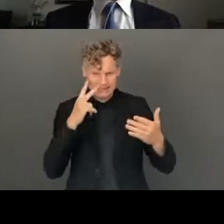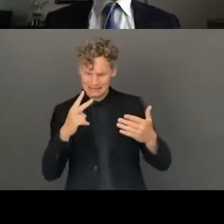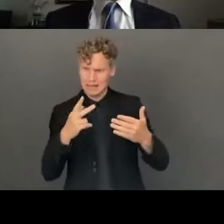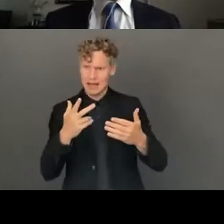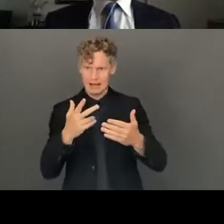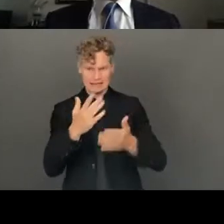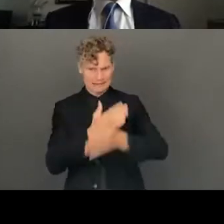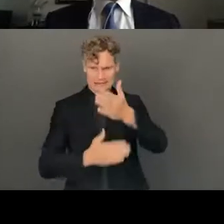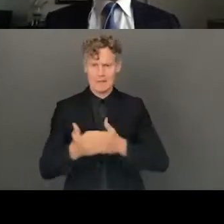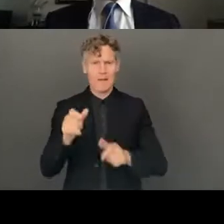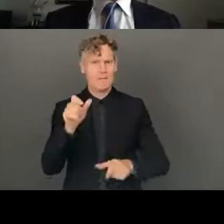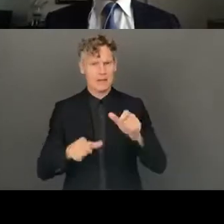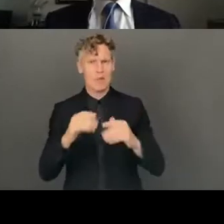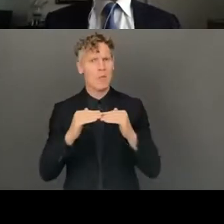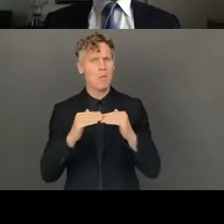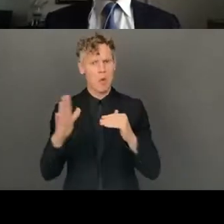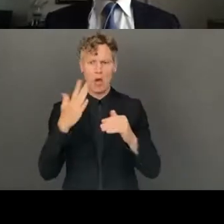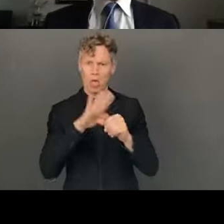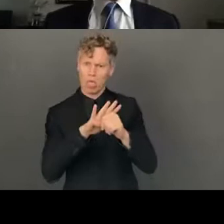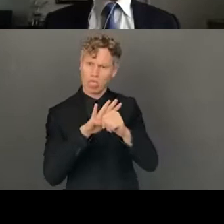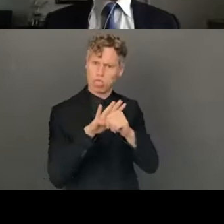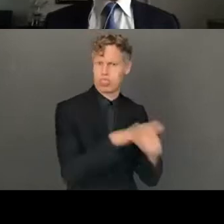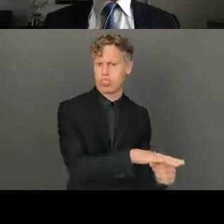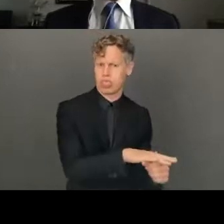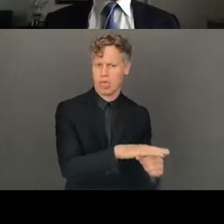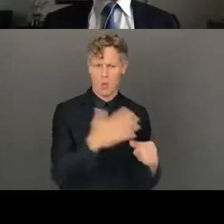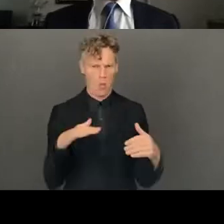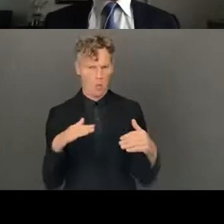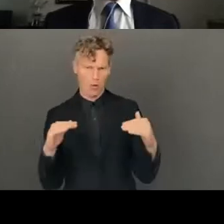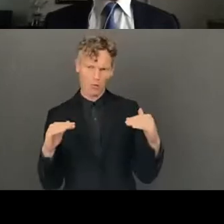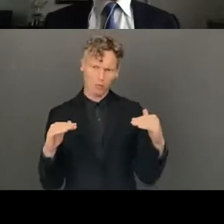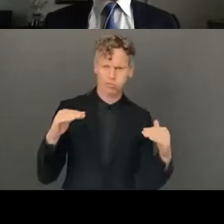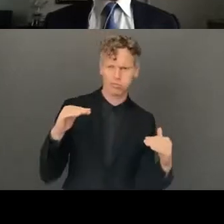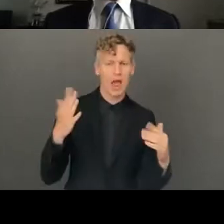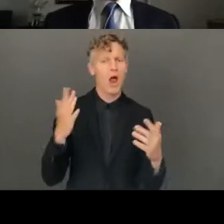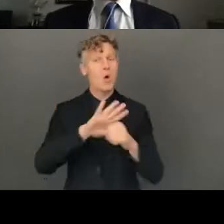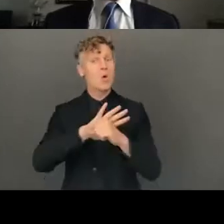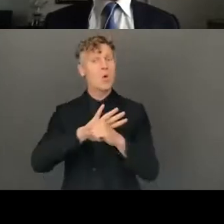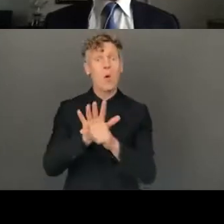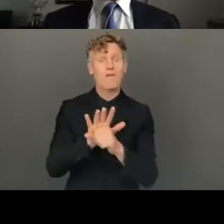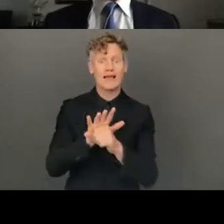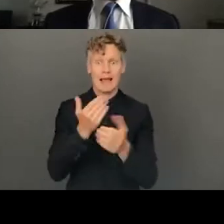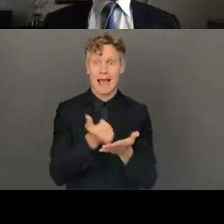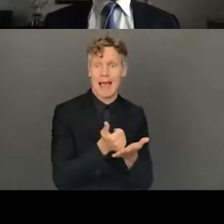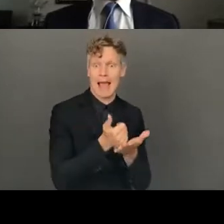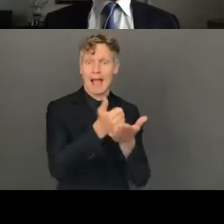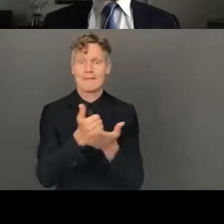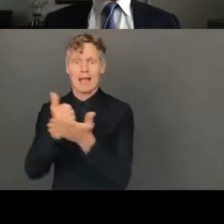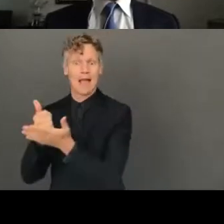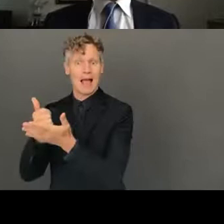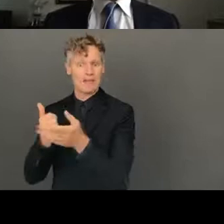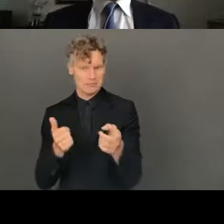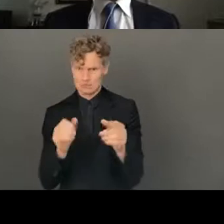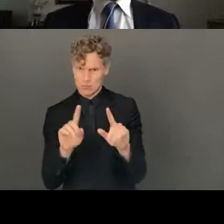touchées de manière disproportionnée par la pandémie et les réponses à COVID-19 n'ont pas considéré